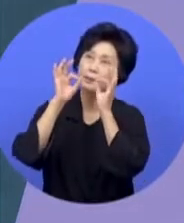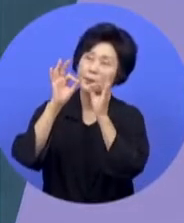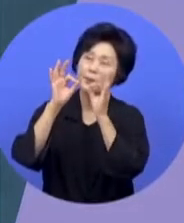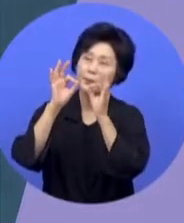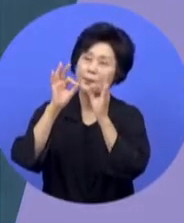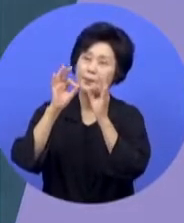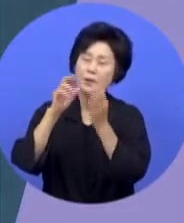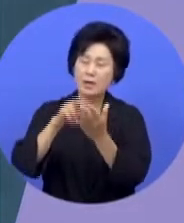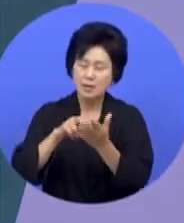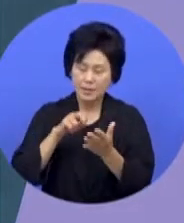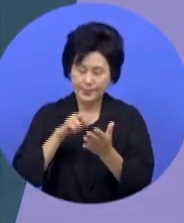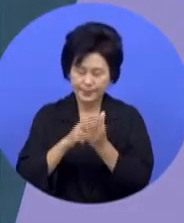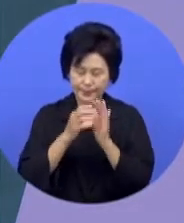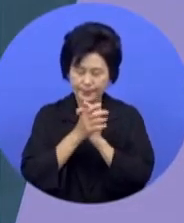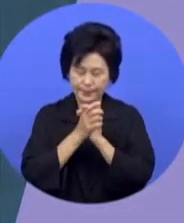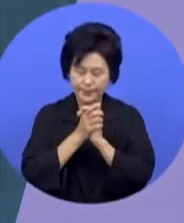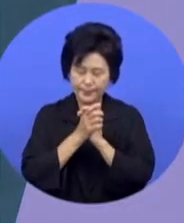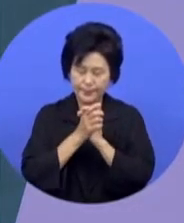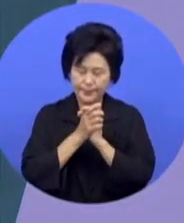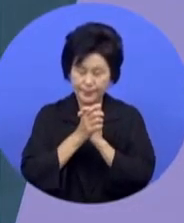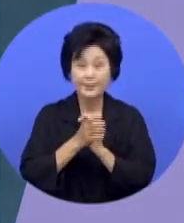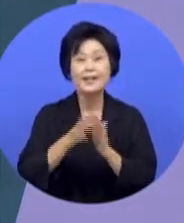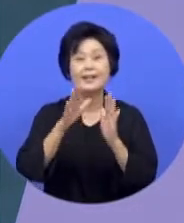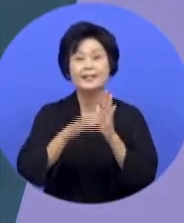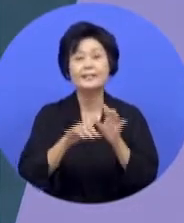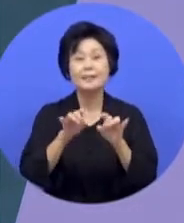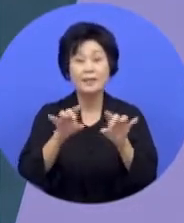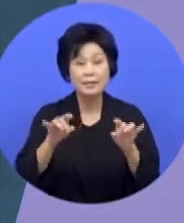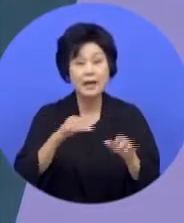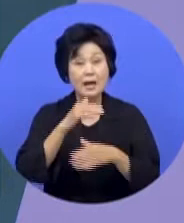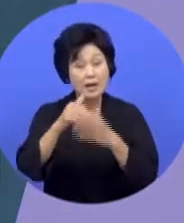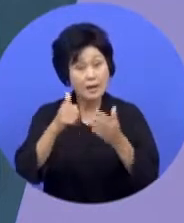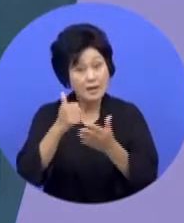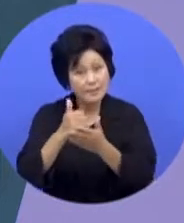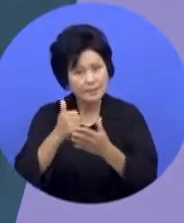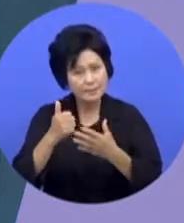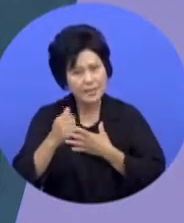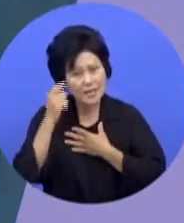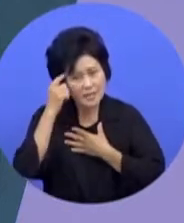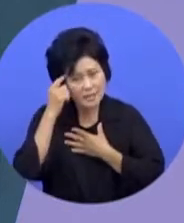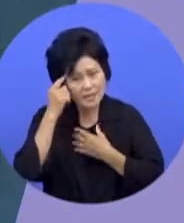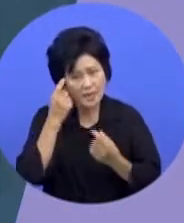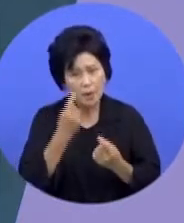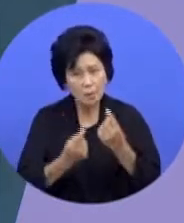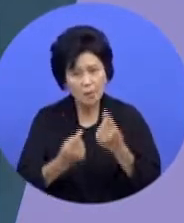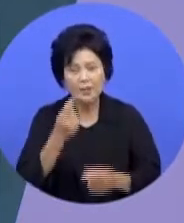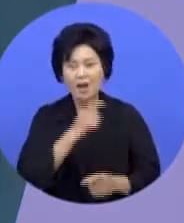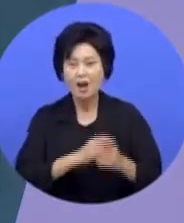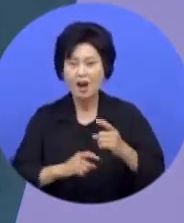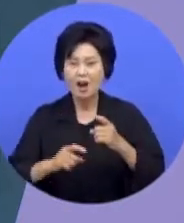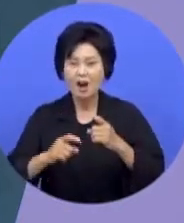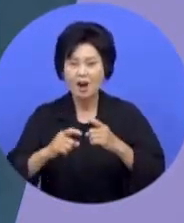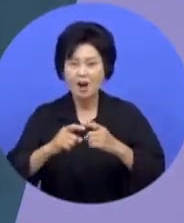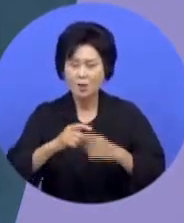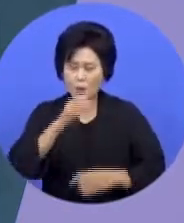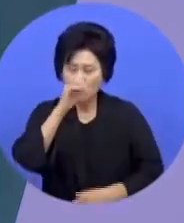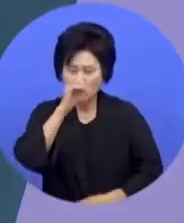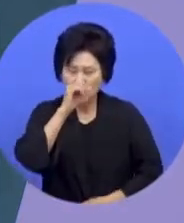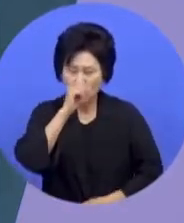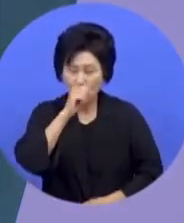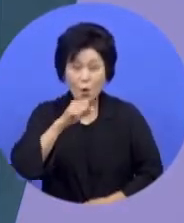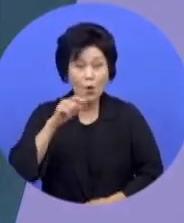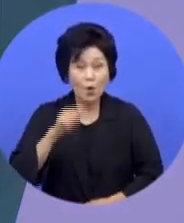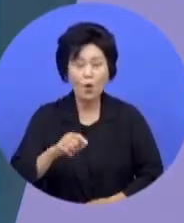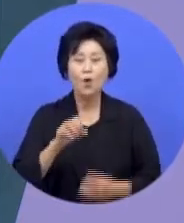때마다 하나님이 제가 생각했던 기도보다 더 큰 것으로 그 네. 이상의 것을 응답하시는 것을